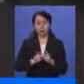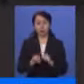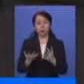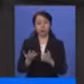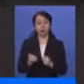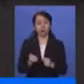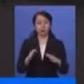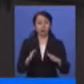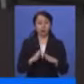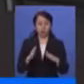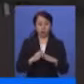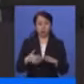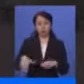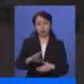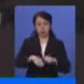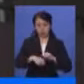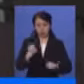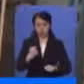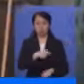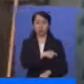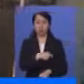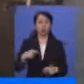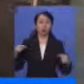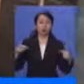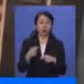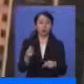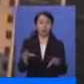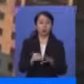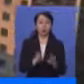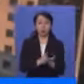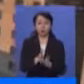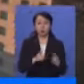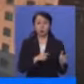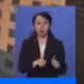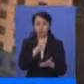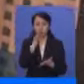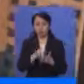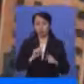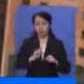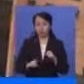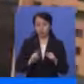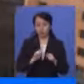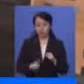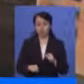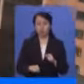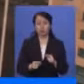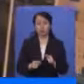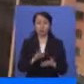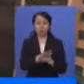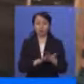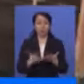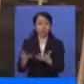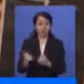изъятой недвижимости. На все нарушения со стороны чиновников антикоррупционная служба готова реагировать моментально. В процессе изъятия недвижимости